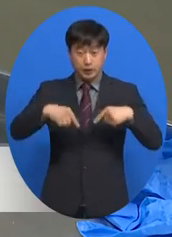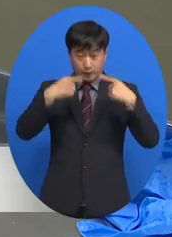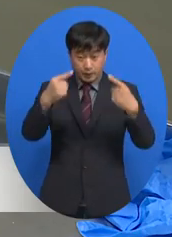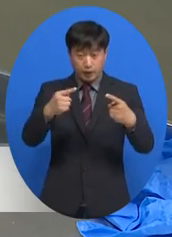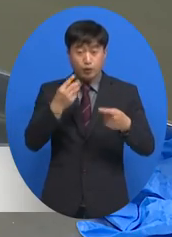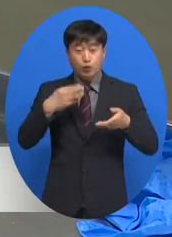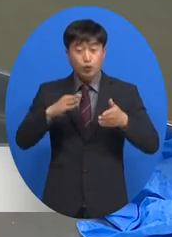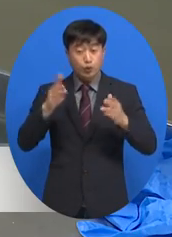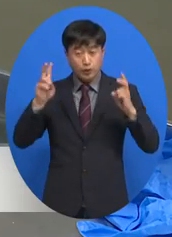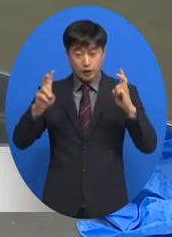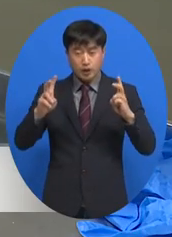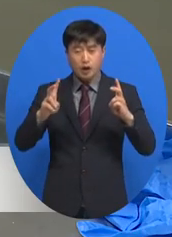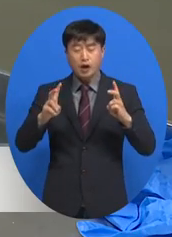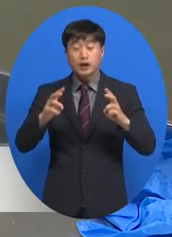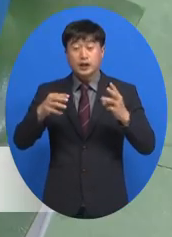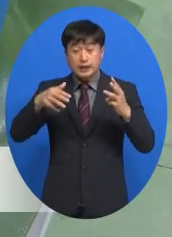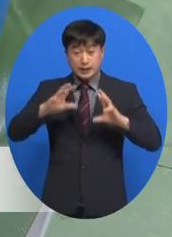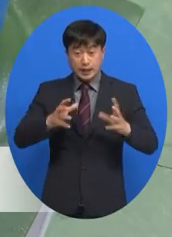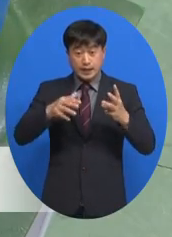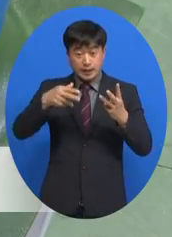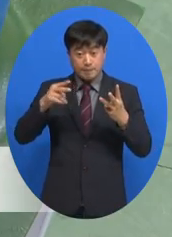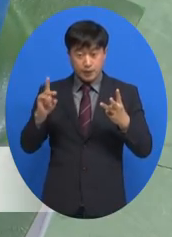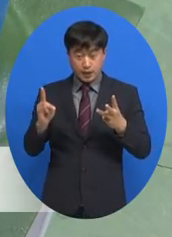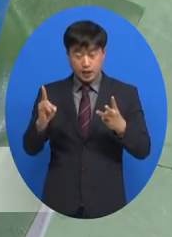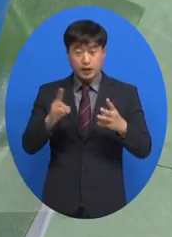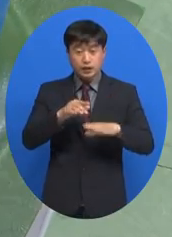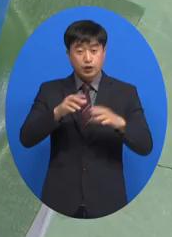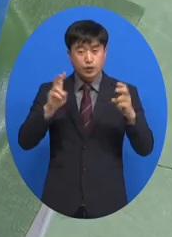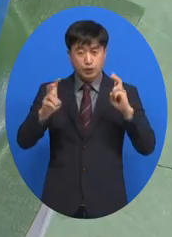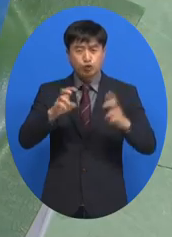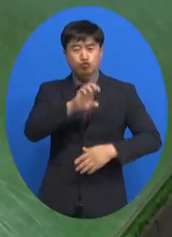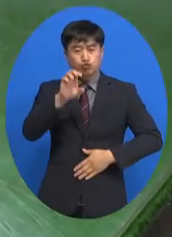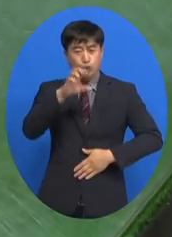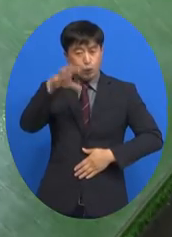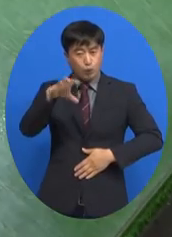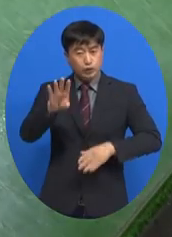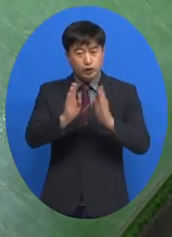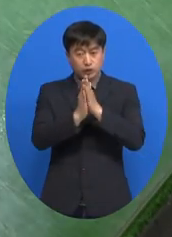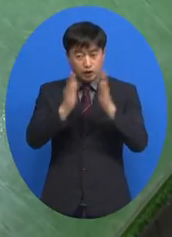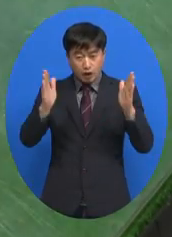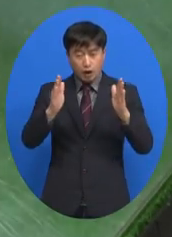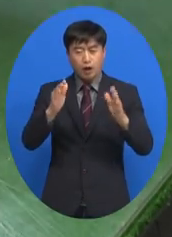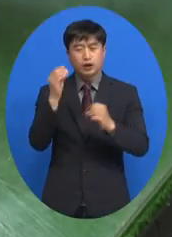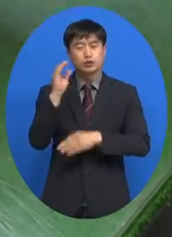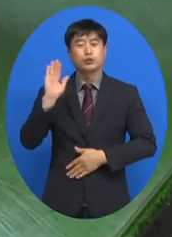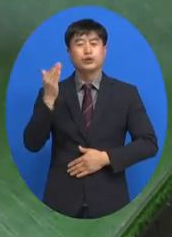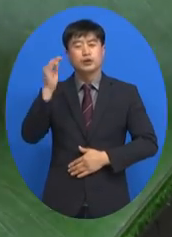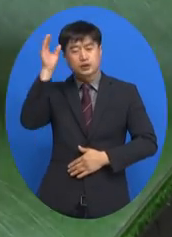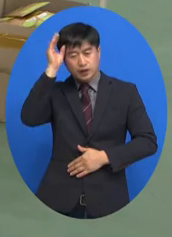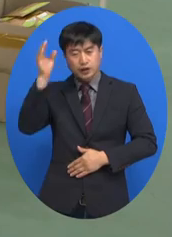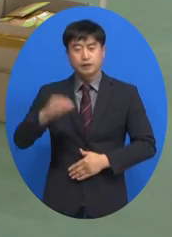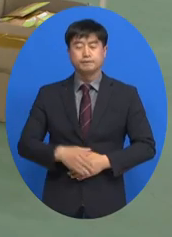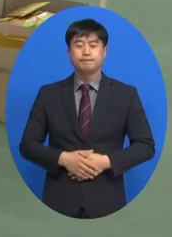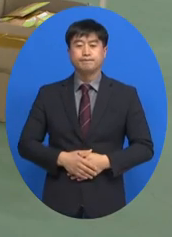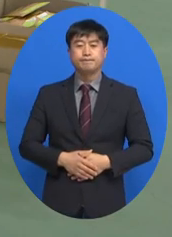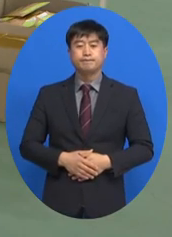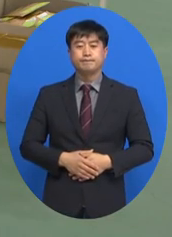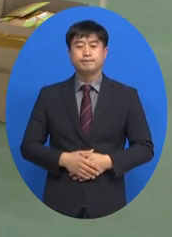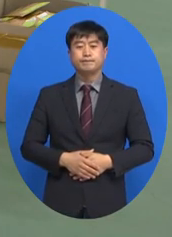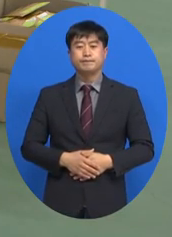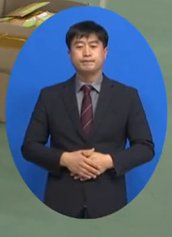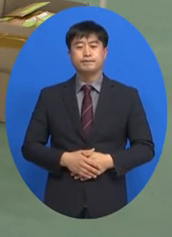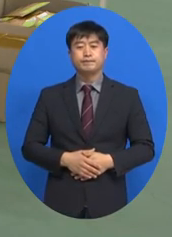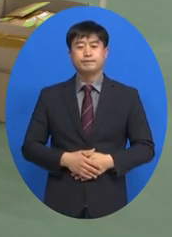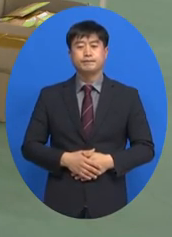참가가 돈의 기업들이 세계 3대 자동차 시장 가운데 하나인 유럽 시장에 진출하는 발판이 될 것으로 기대됩니다 경기지 TV